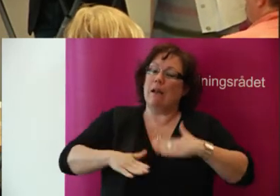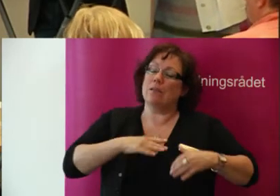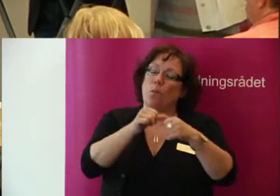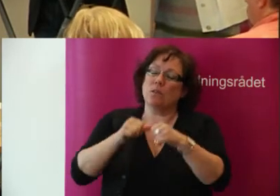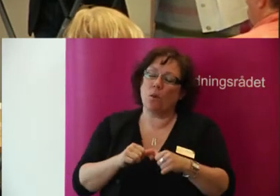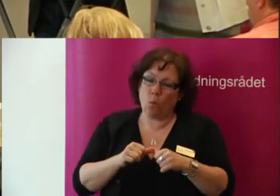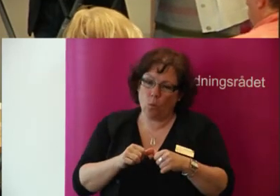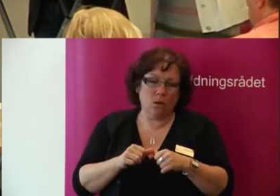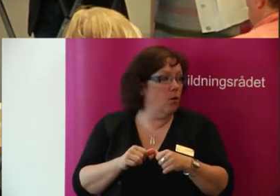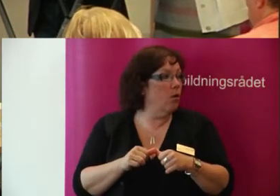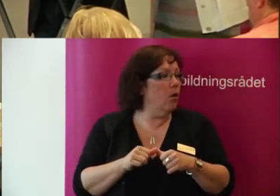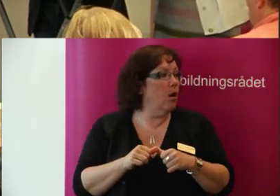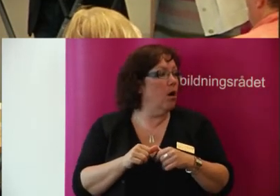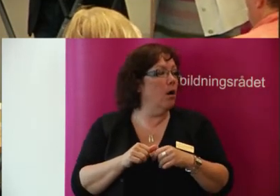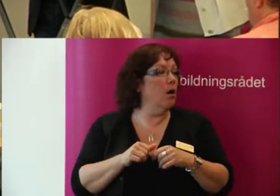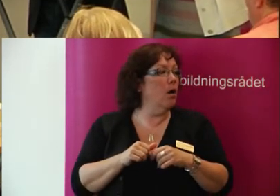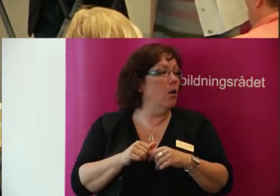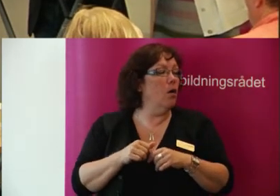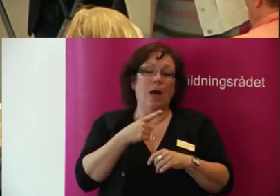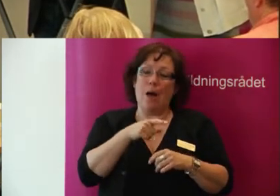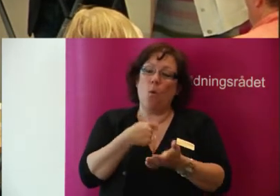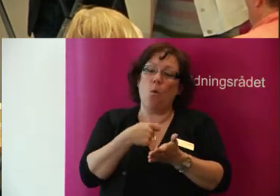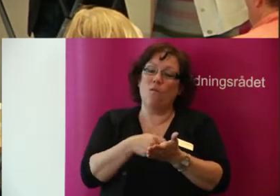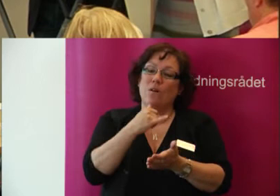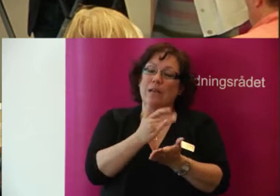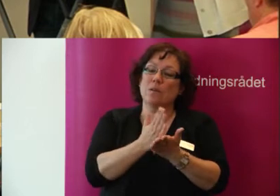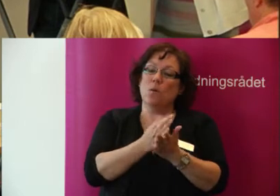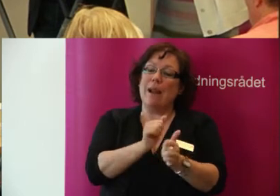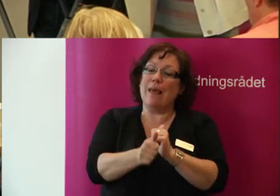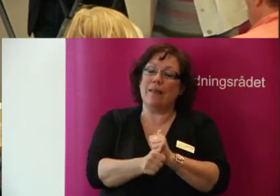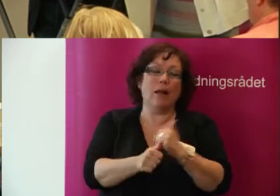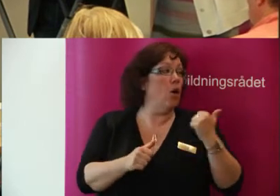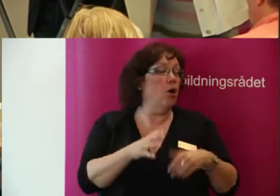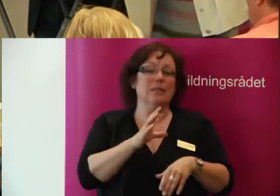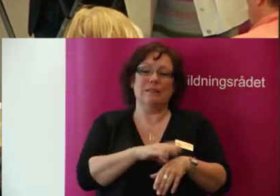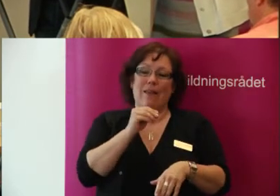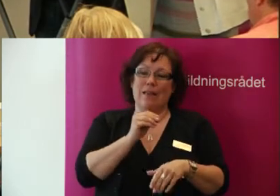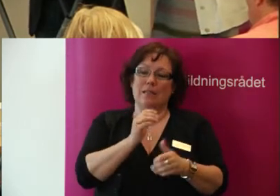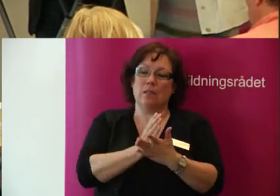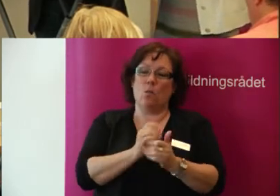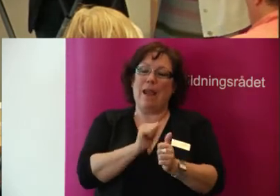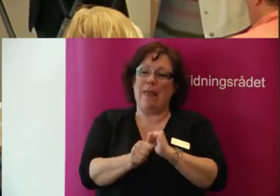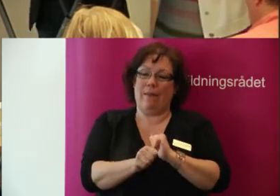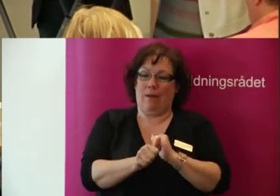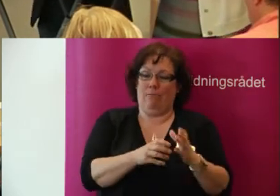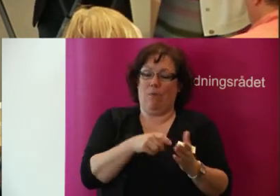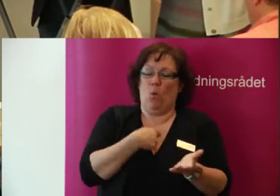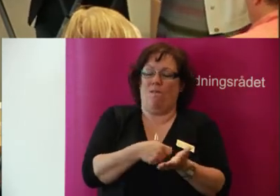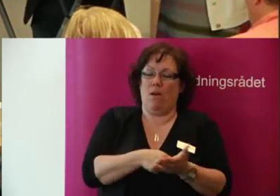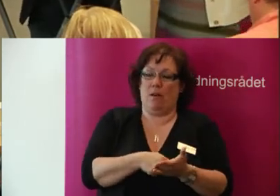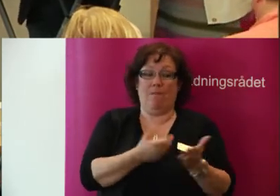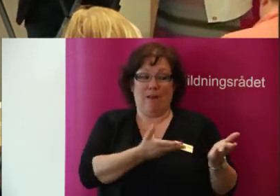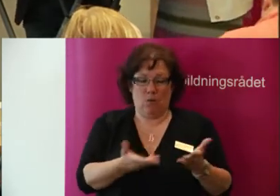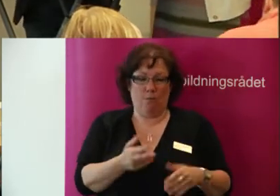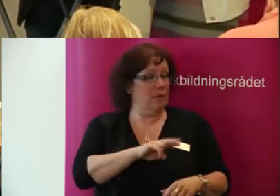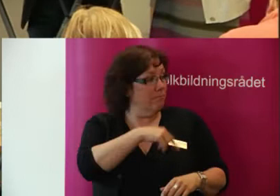intresseorganisation. Och du är ordförande i skolledarna. Sveriges skolledarförbund. Sveriges skolledarförbund. Mm. Välkommen. Sen